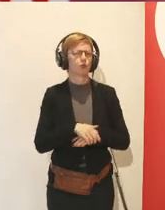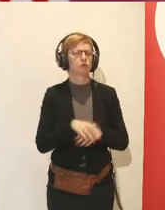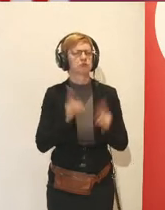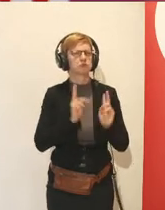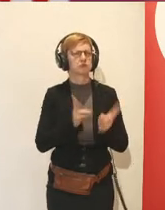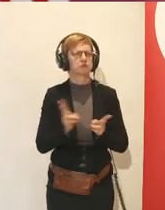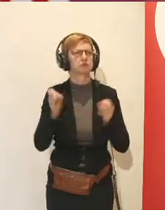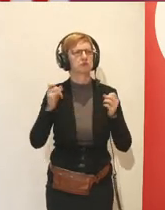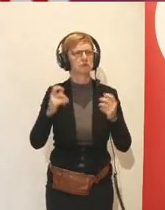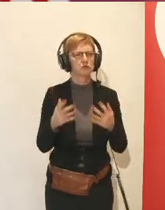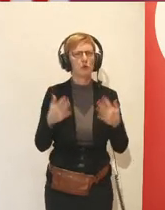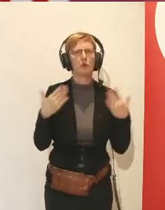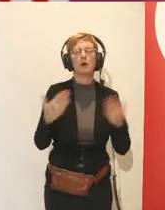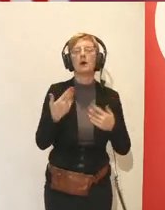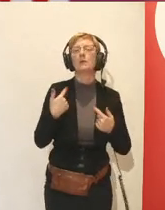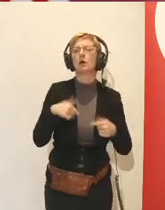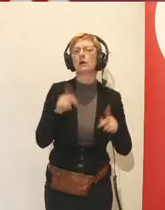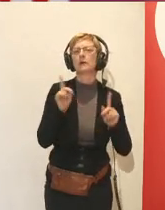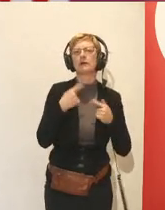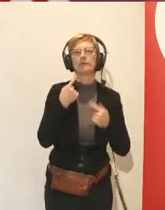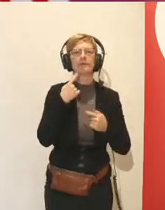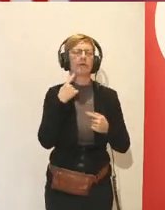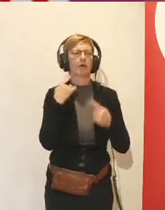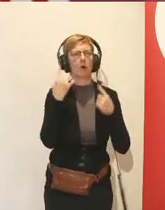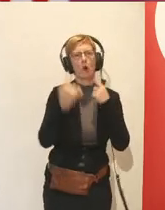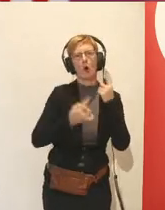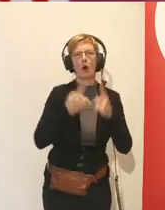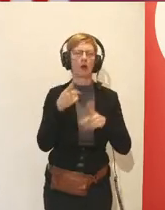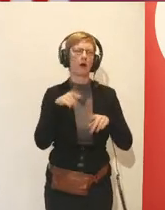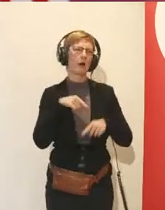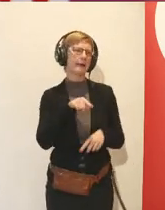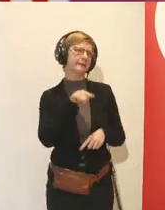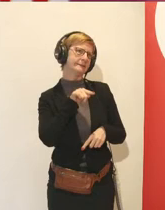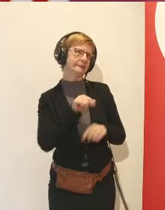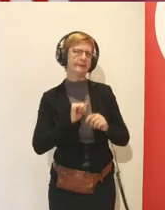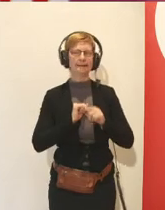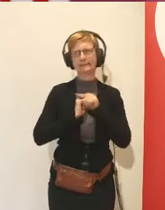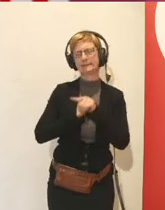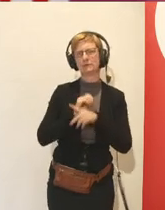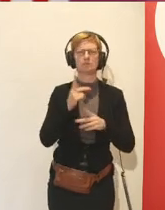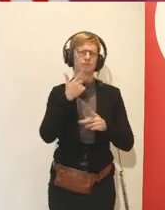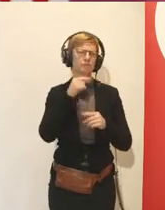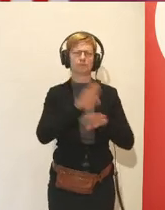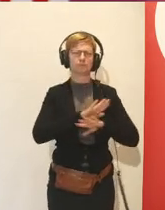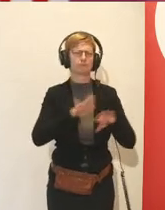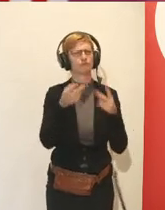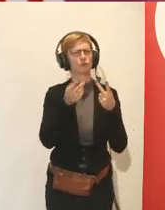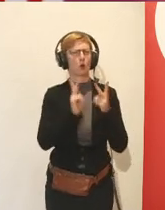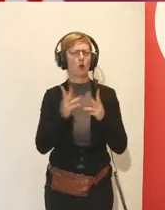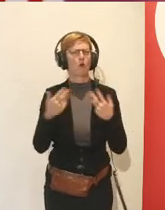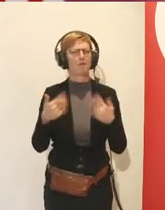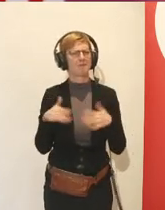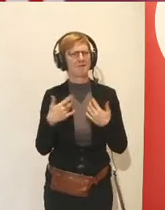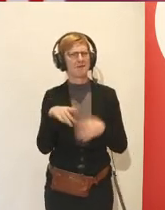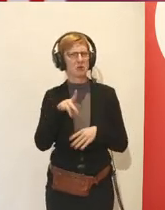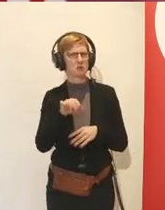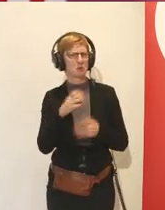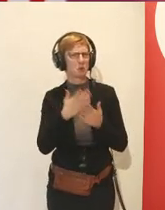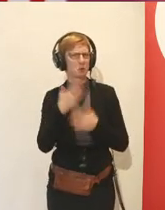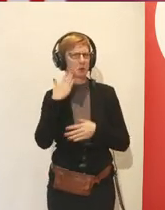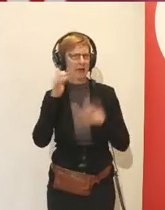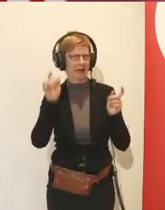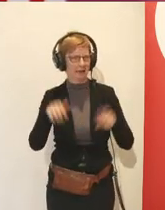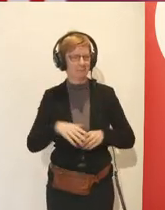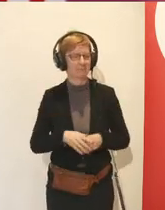dass wir uns jetzt hier nicht verstellen wollen und auf einmal in das sie wechseln und ich will zwei bemerkung vielleicht oder drei bemerkungen